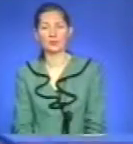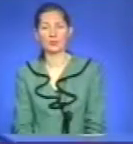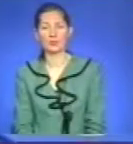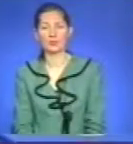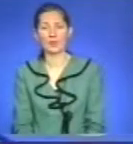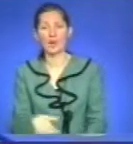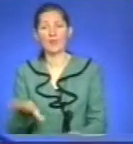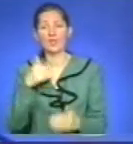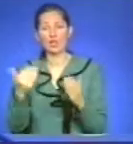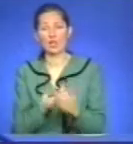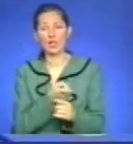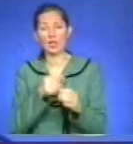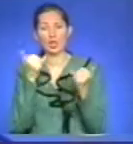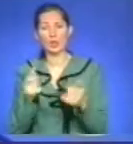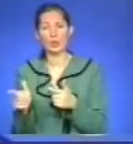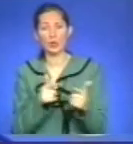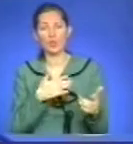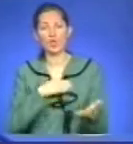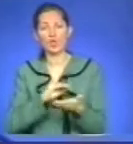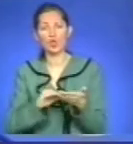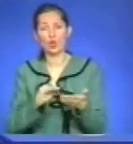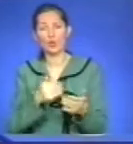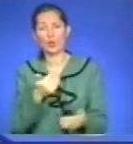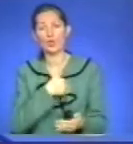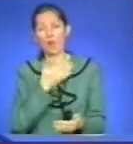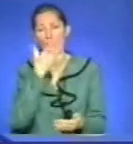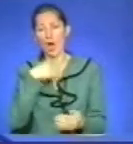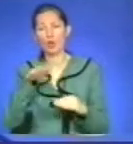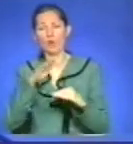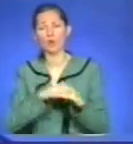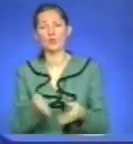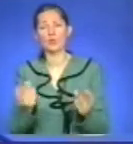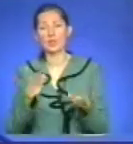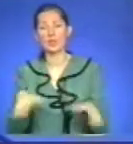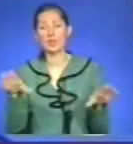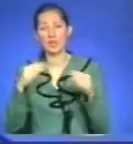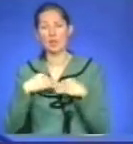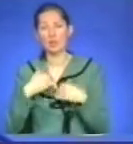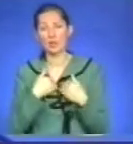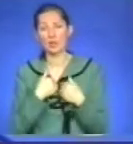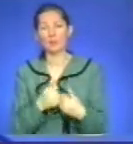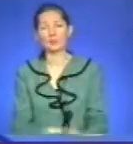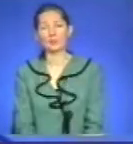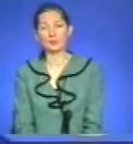Це всі новини, які сьогодні підготували наші журналісти. Бажаю вам гарного вечора і залишайтеся разом з нами.